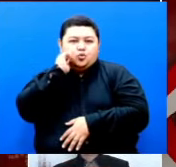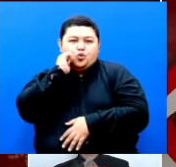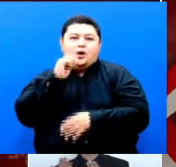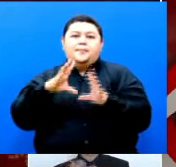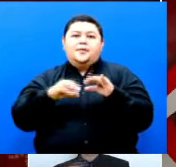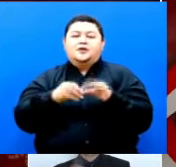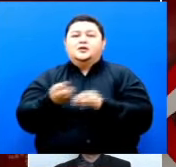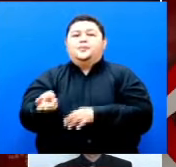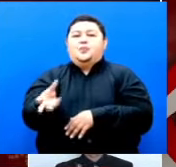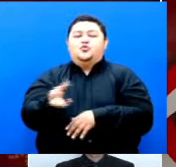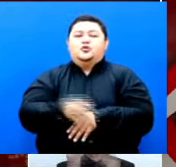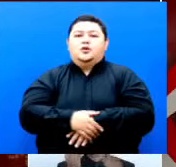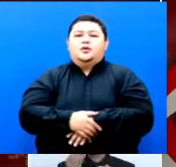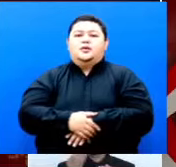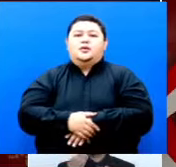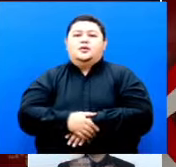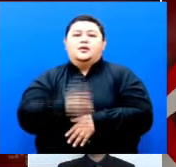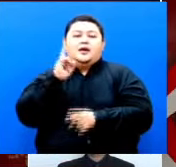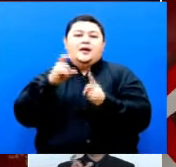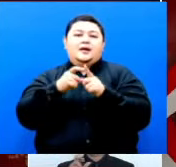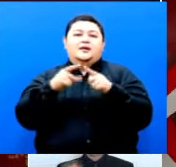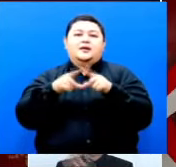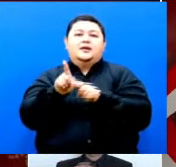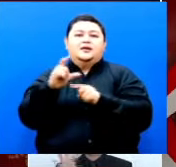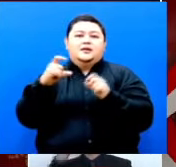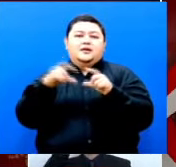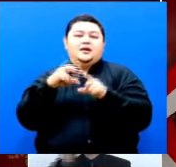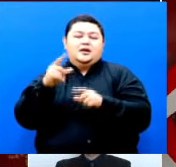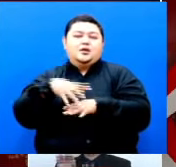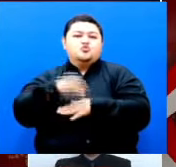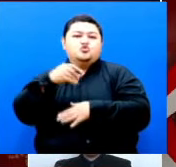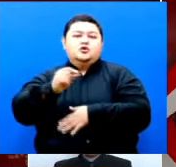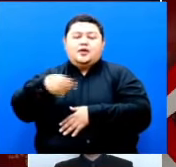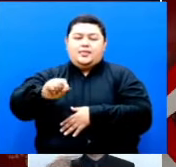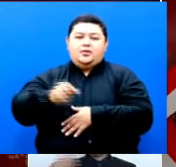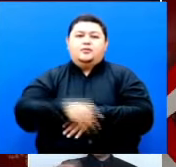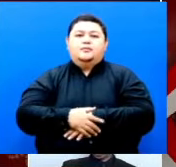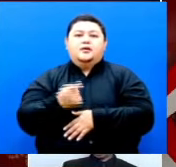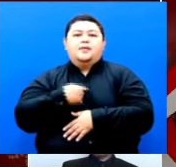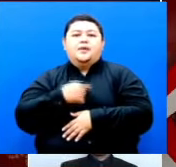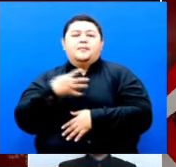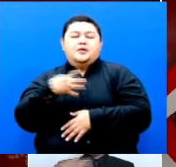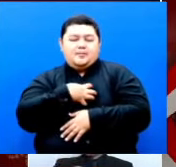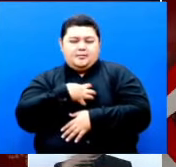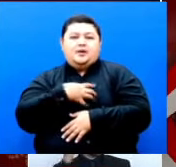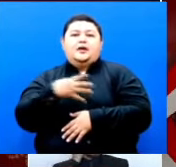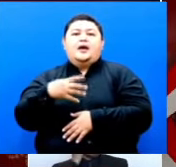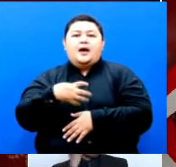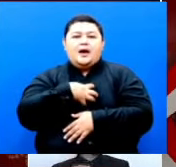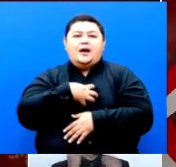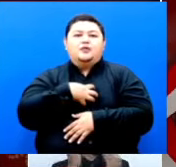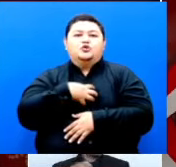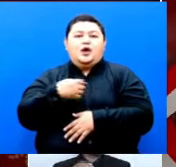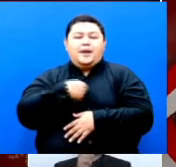tuayangbekerja,kamijugaakanmenyediakanlayananpenitipananak dipusatperkantoran.Kamijugamenjamin bahwahak-hak